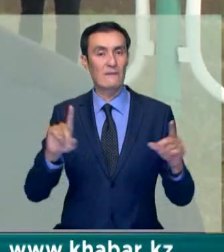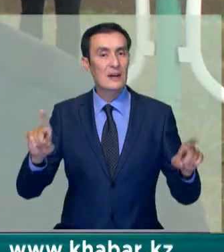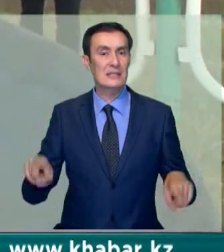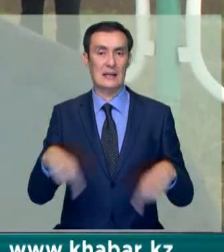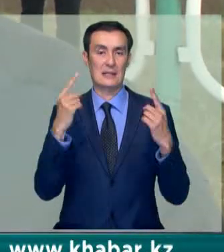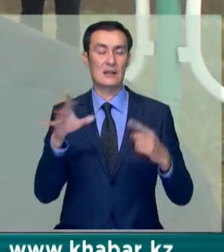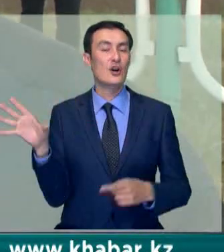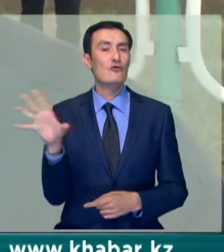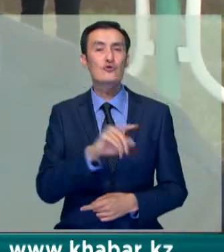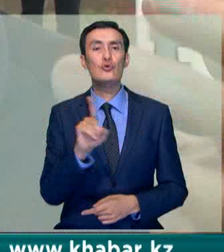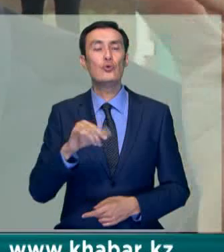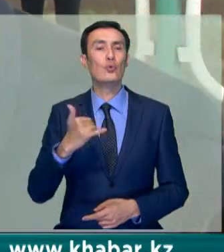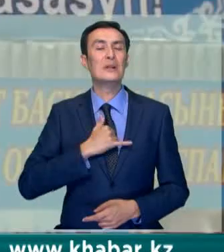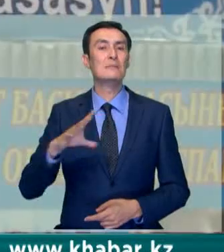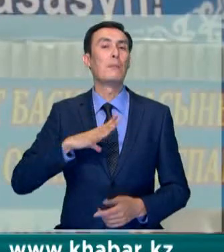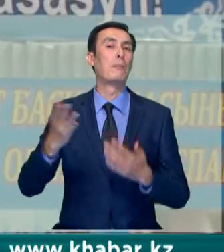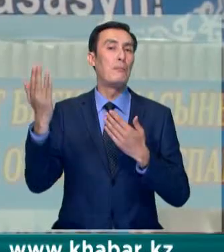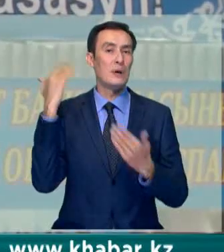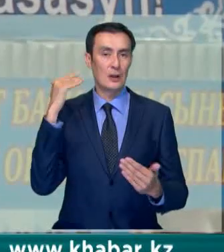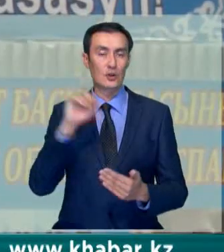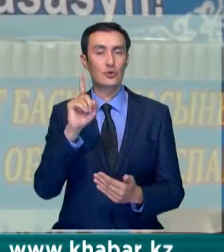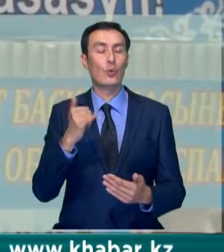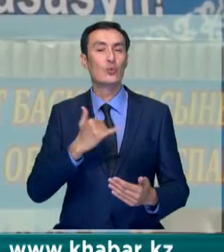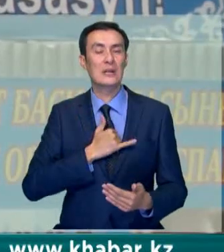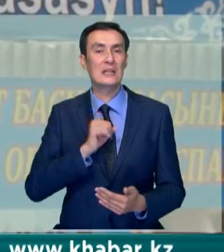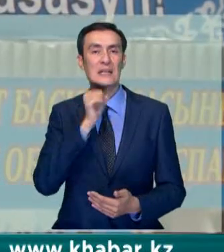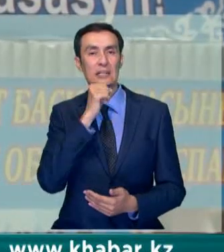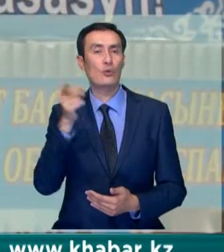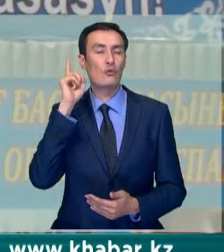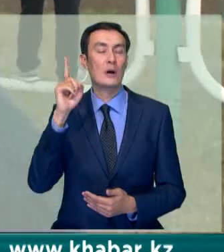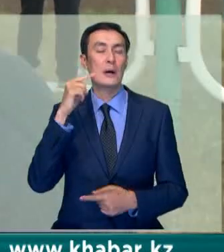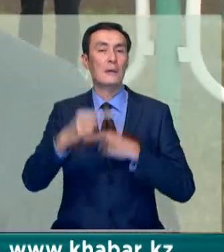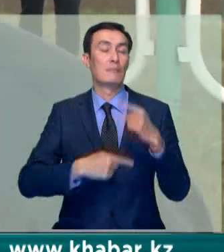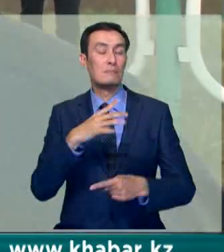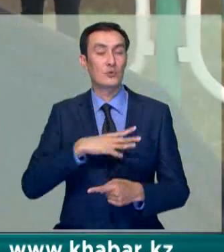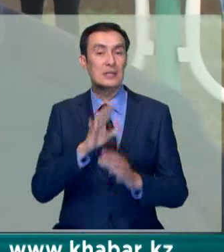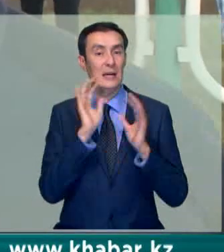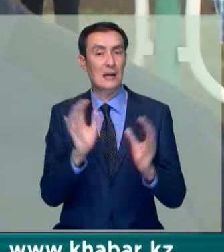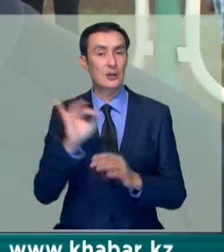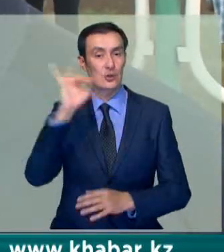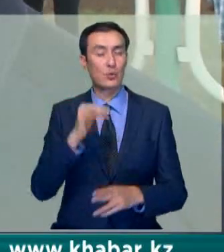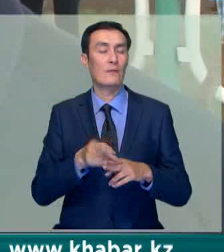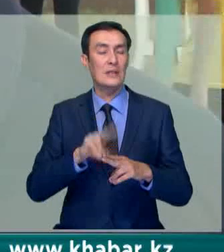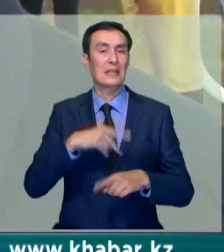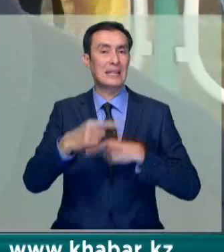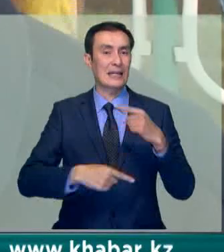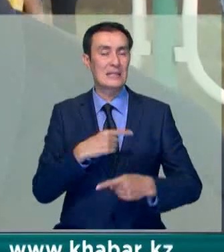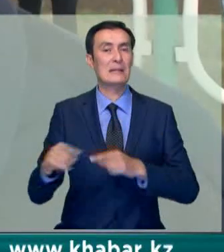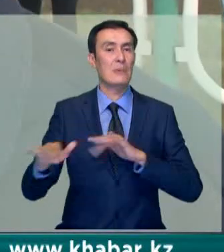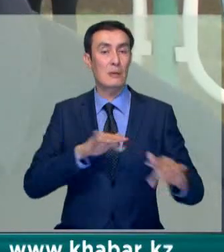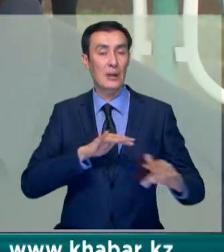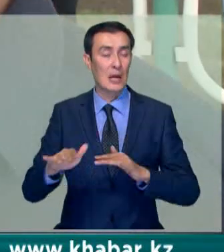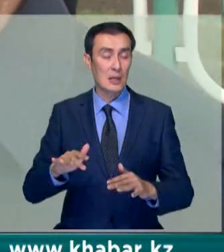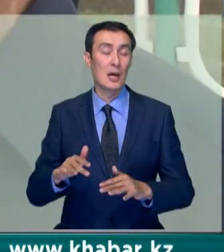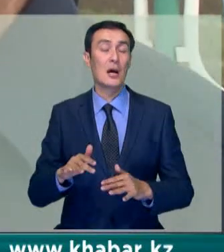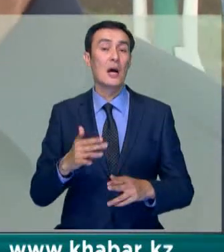возродить все, что у нас было, что осталось от дедов и прадедов. Я думаю, вот эта традиция, вот это мероприятие,